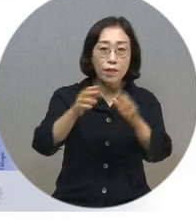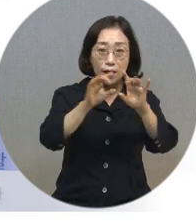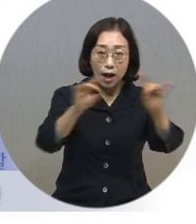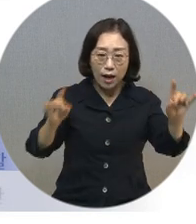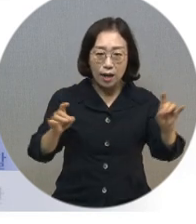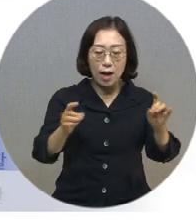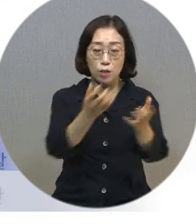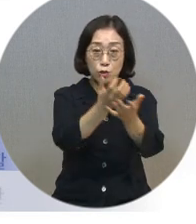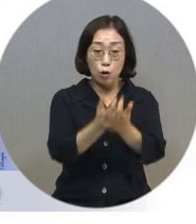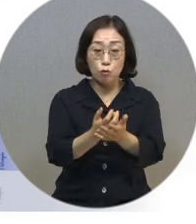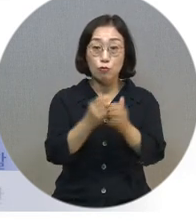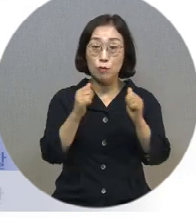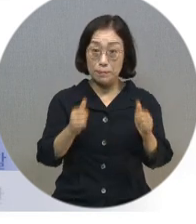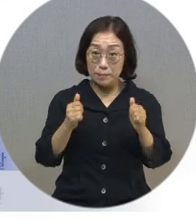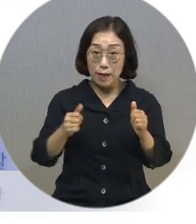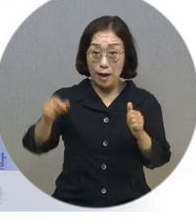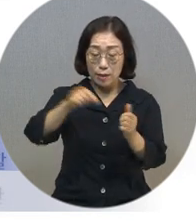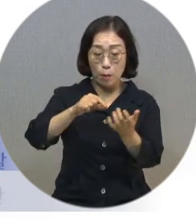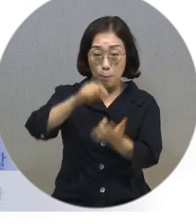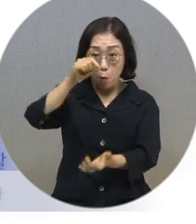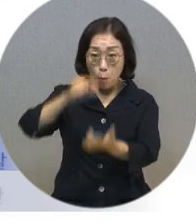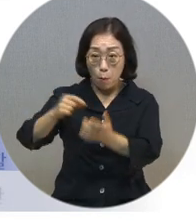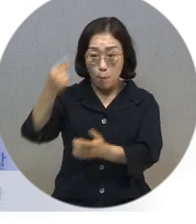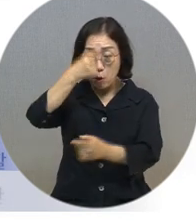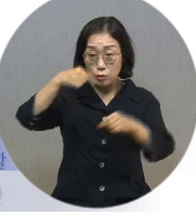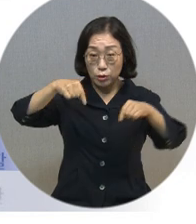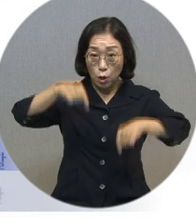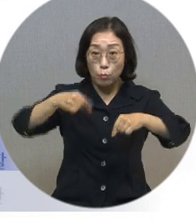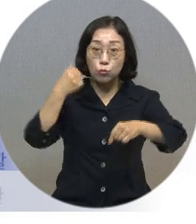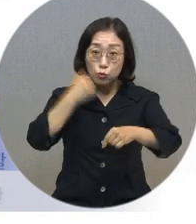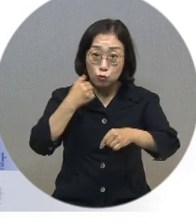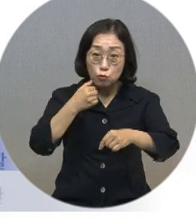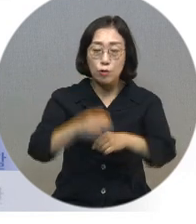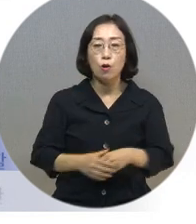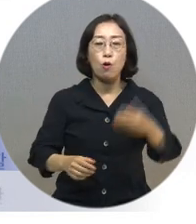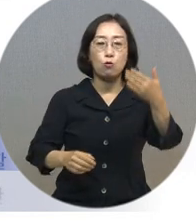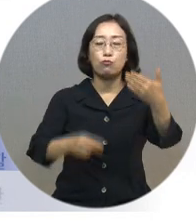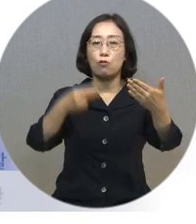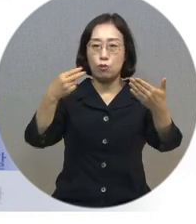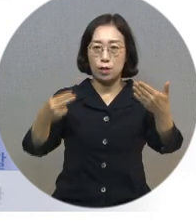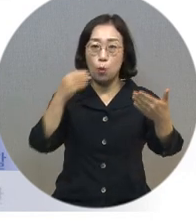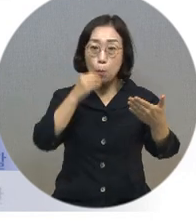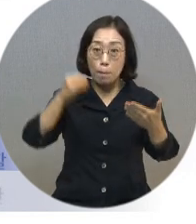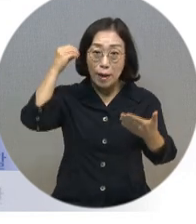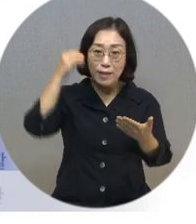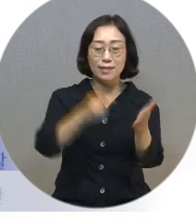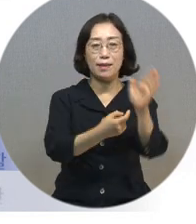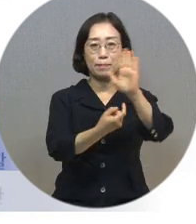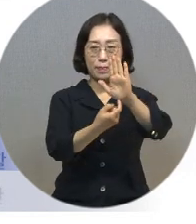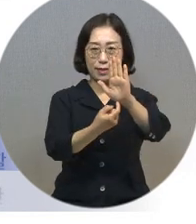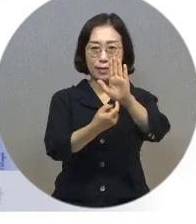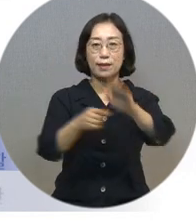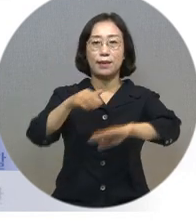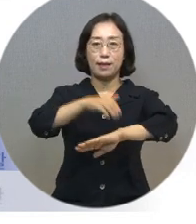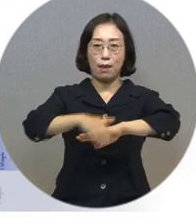통해 면접 대상자를 선정해 오는 9월 2일 개발원 홈페이지에 개시할